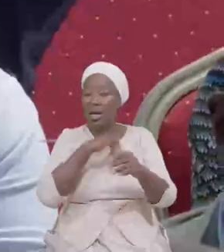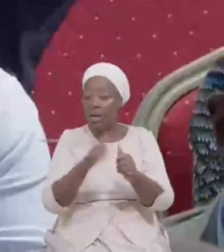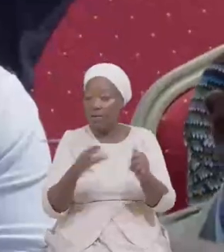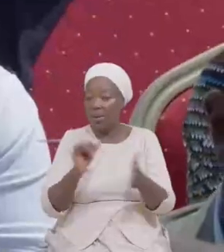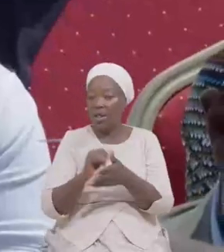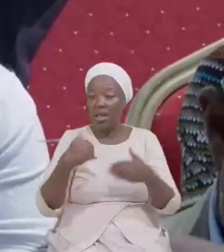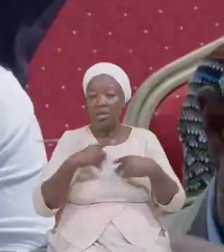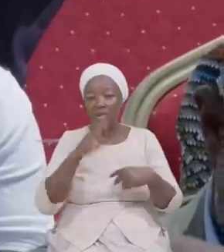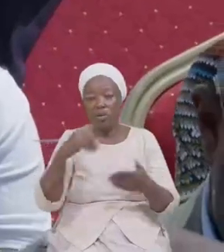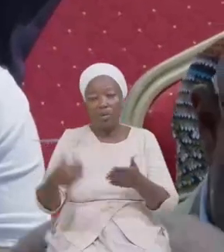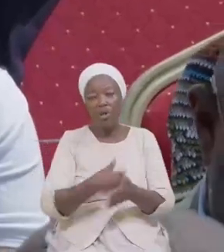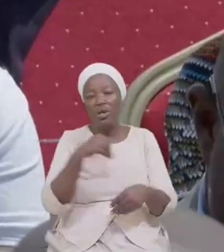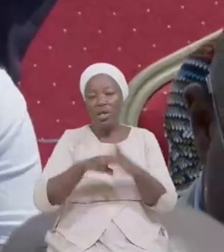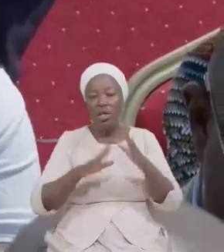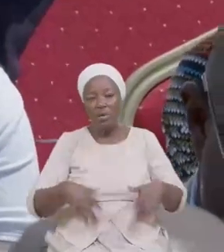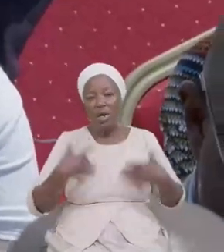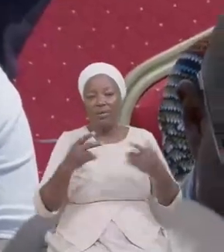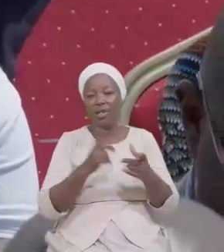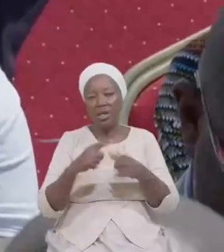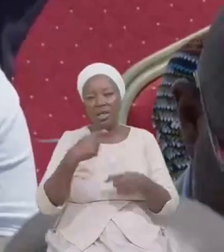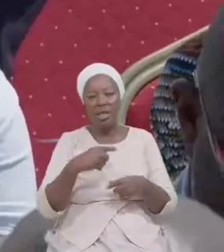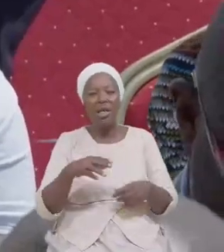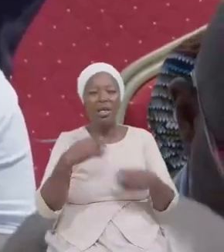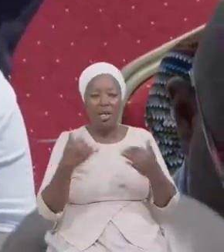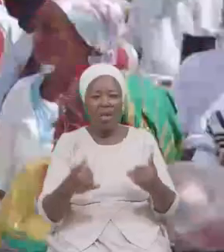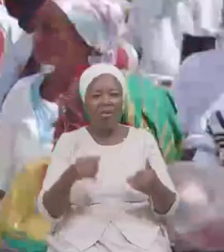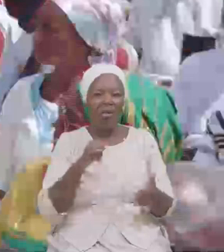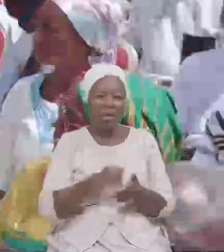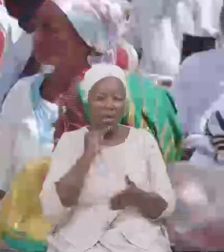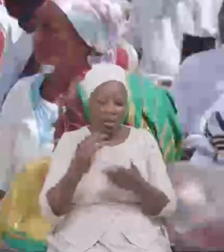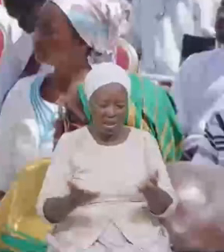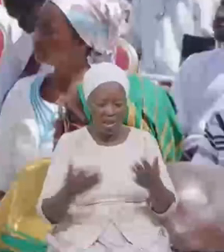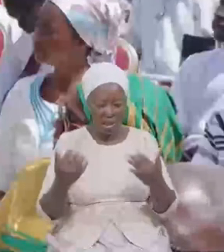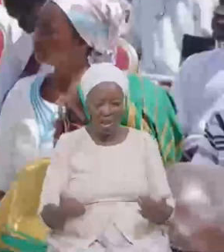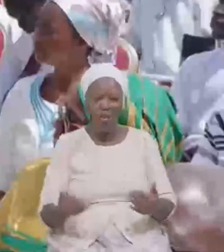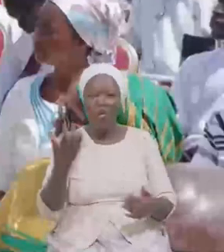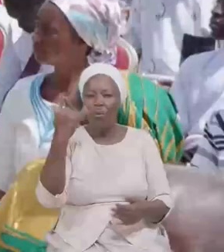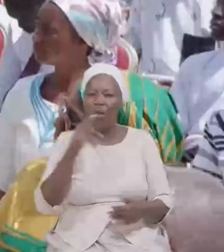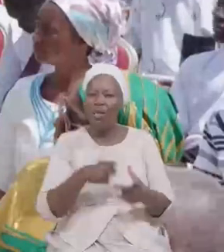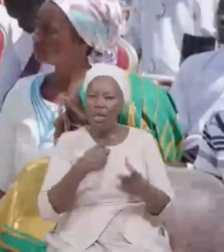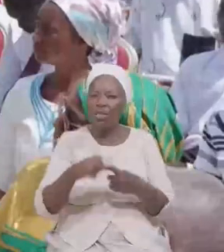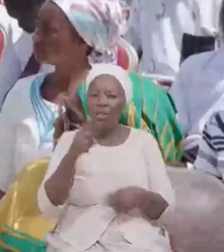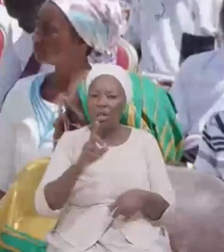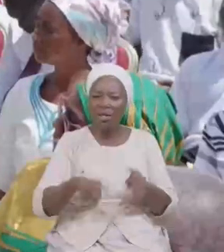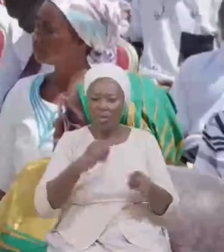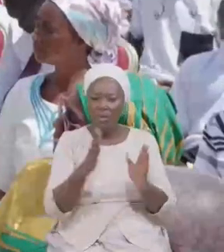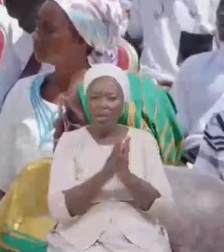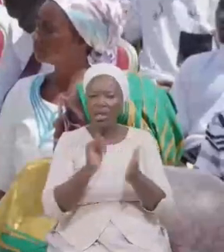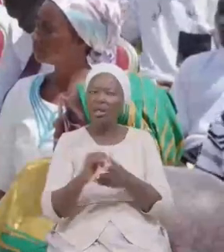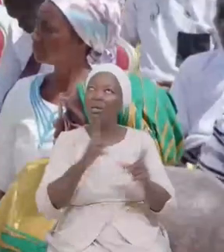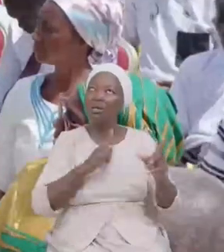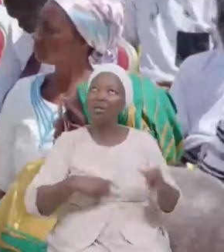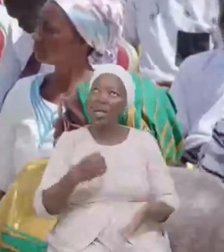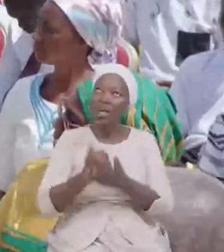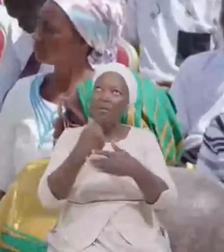être renouvelé dans nos vies. Et dit que cela est disponible. Pourquoi ne pas là crier, Seigneur, aide-moi pour que mon